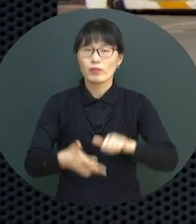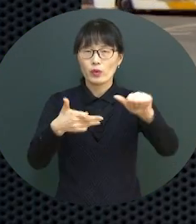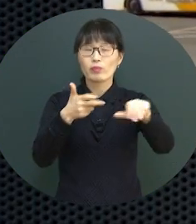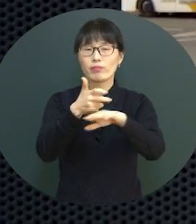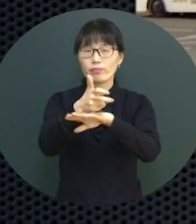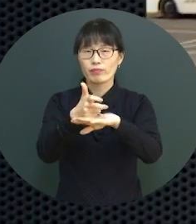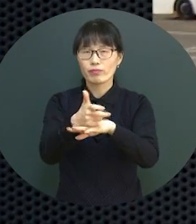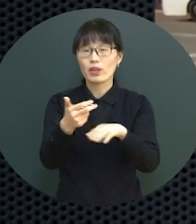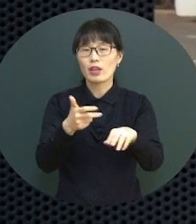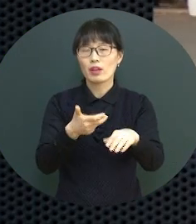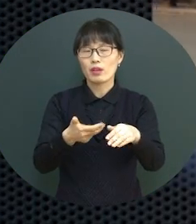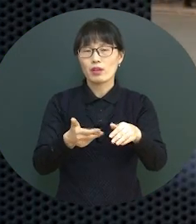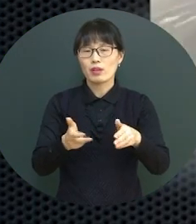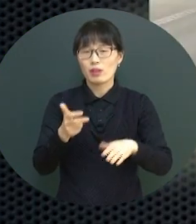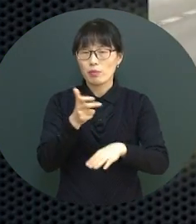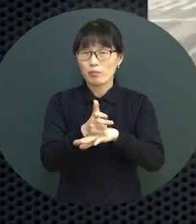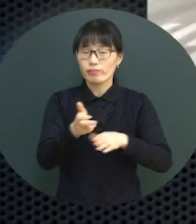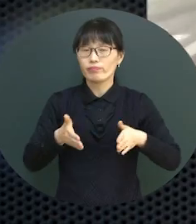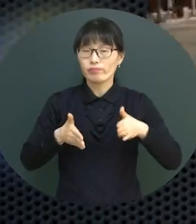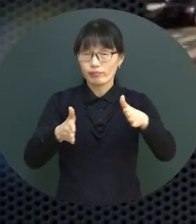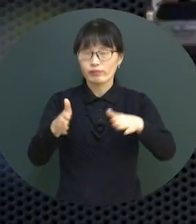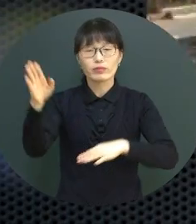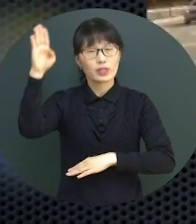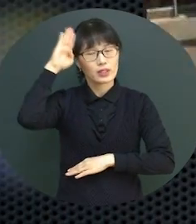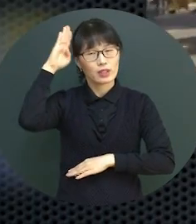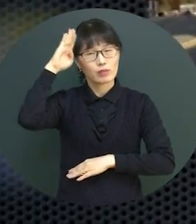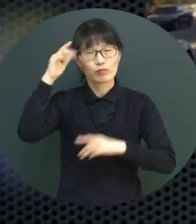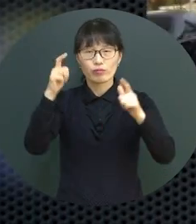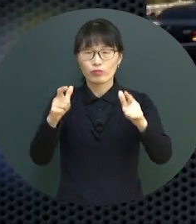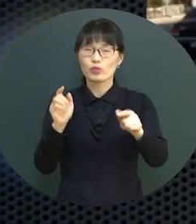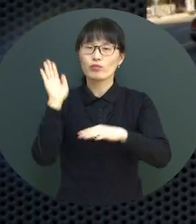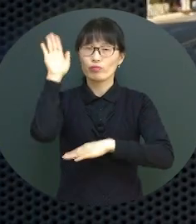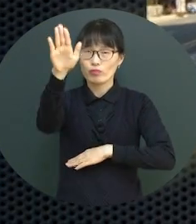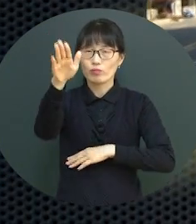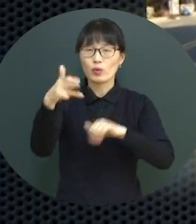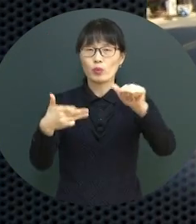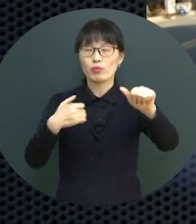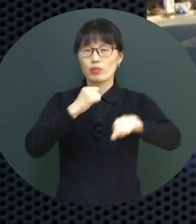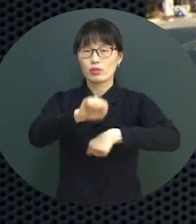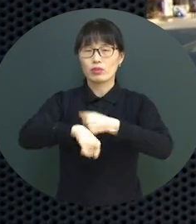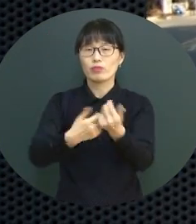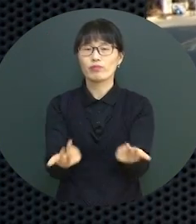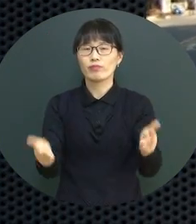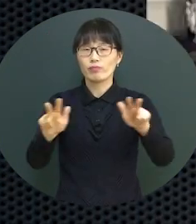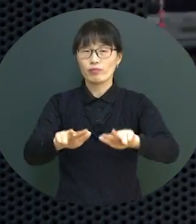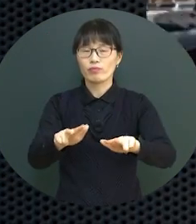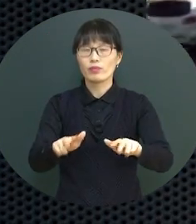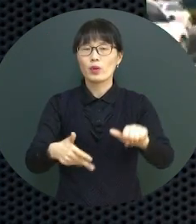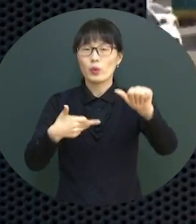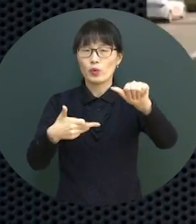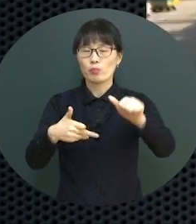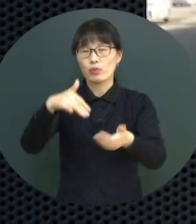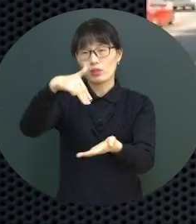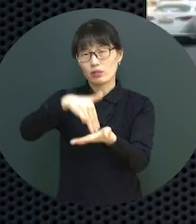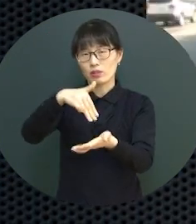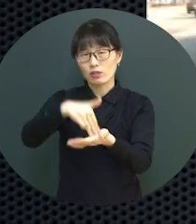5.18 버스의 노선은 상무지구에서 출발해 5.18 자유공원, 5.18